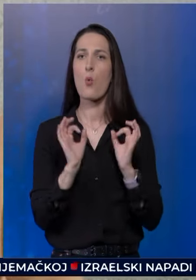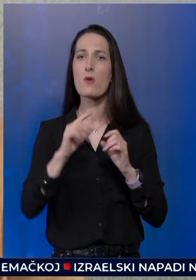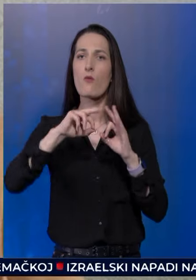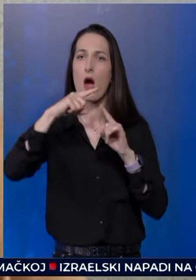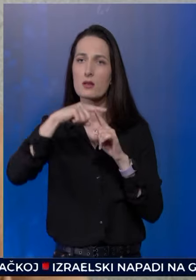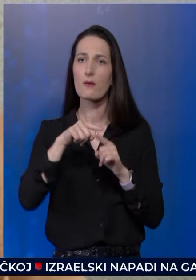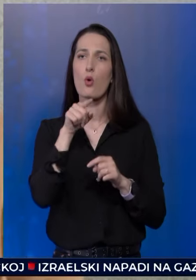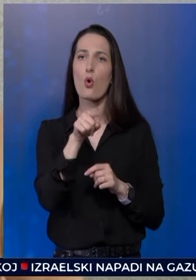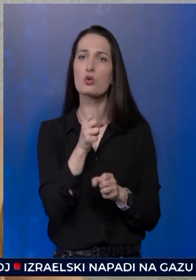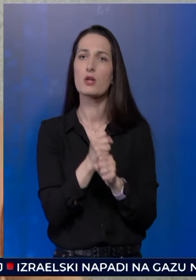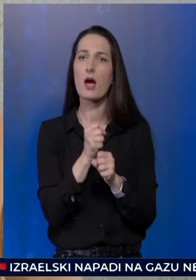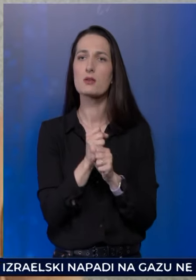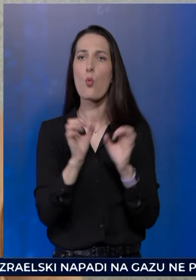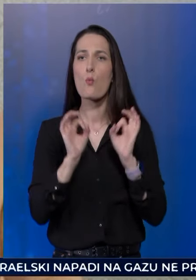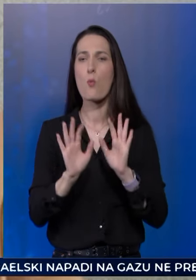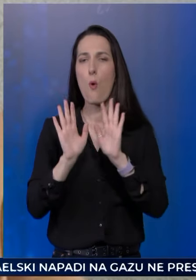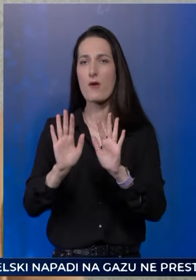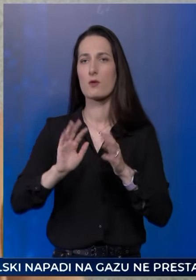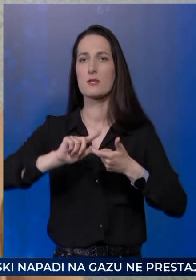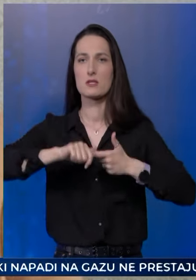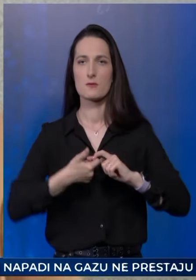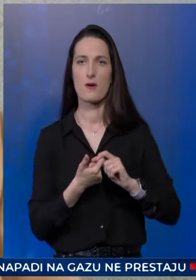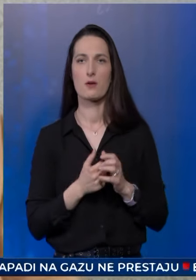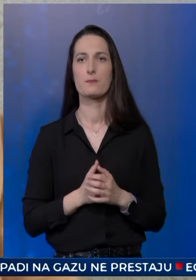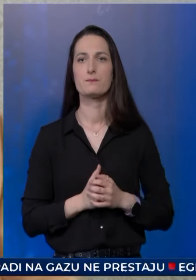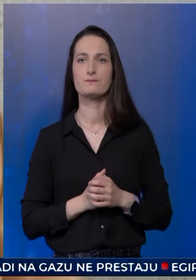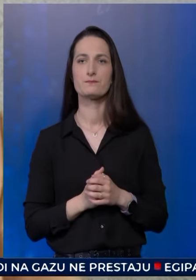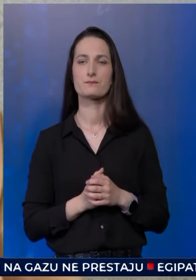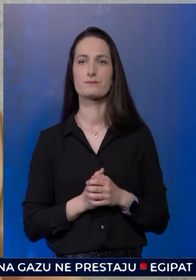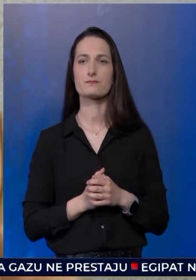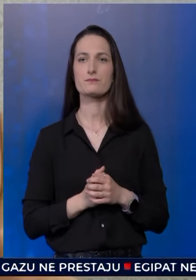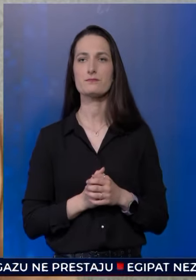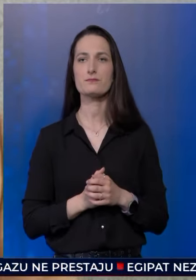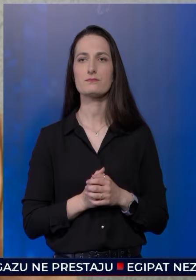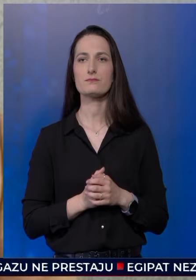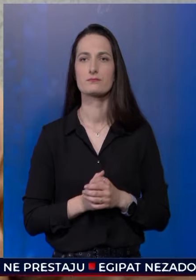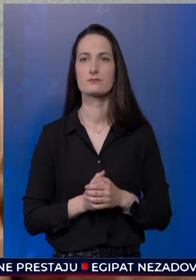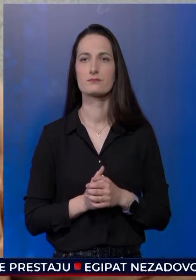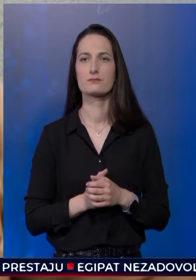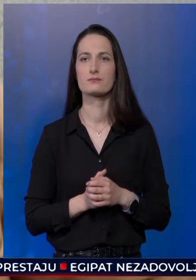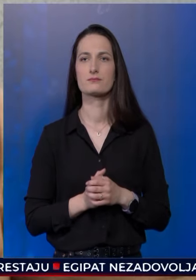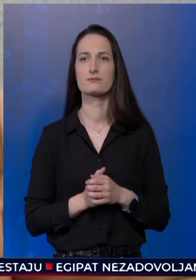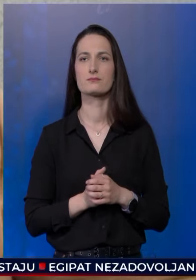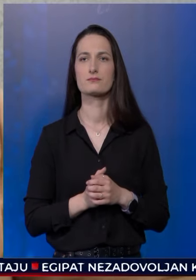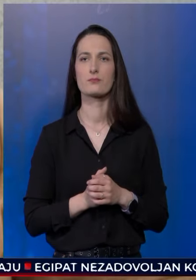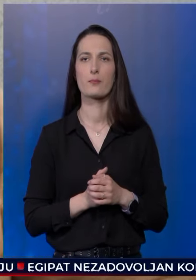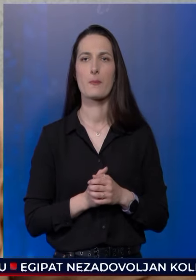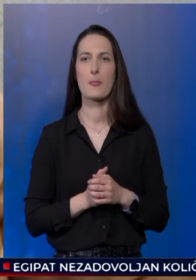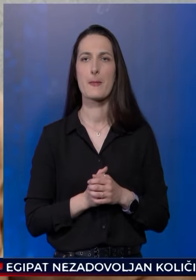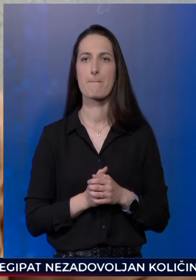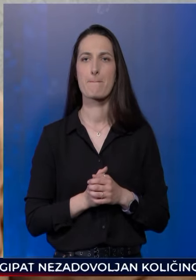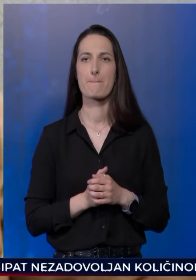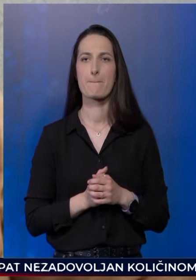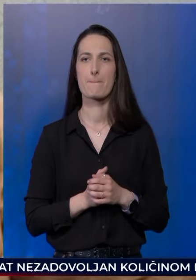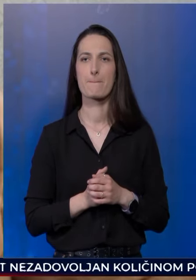pogodovao upravo alternativnoj televiziji donekle RTS-u i drugim medijima koje kontroliše vlast, a koje narod ne gleda zbog njihove